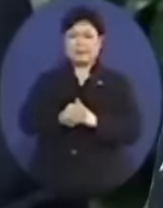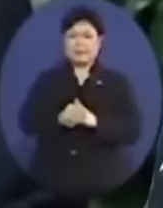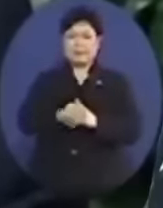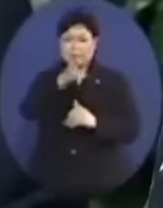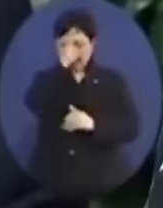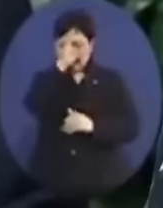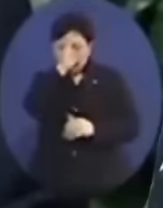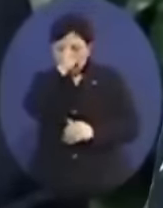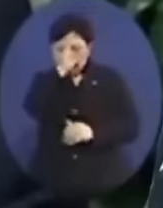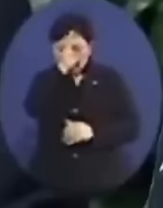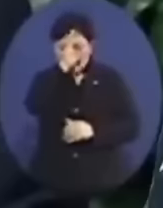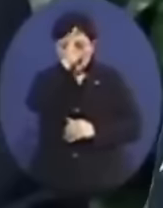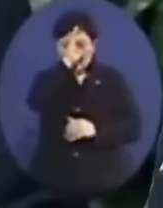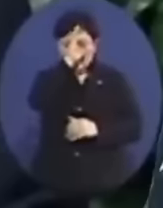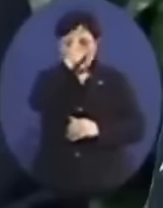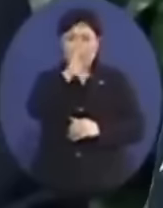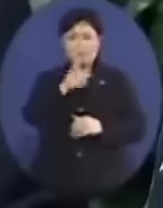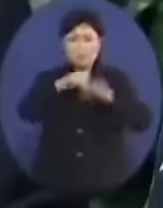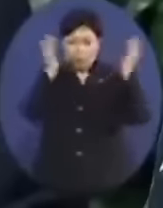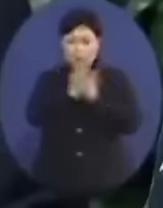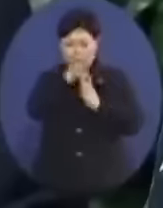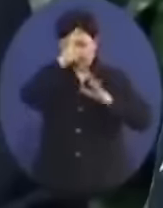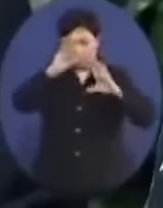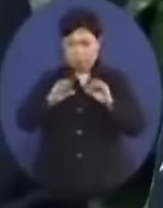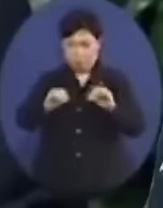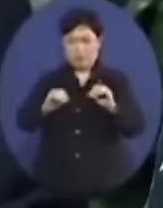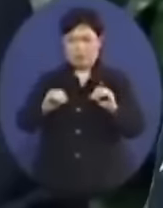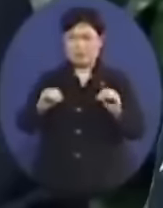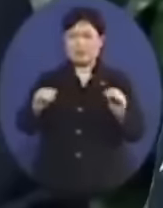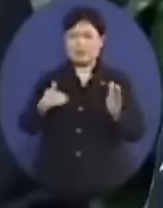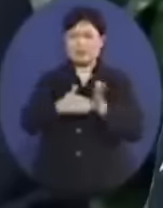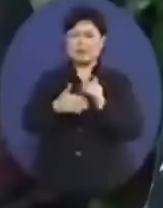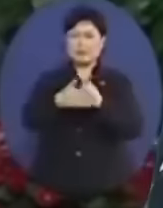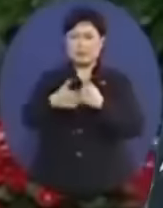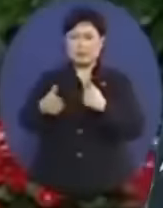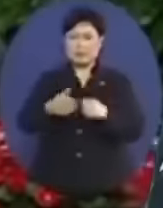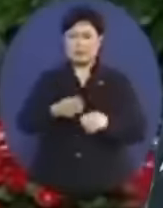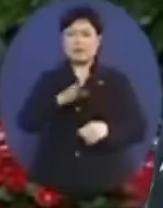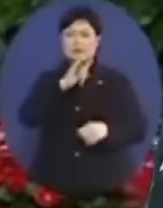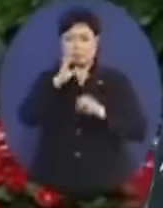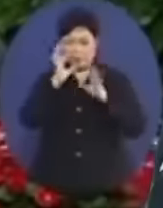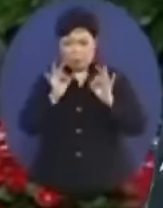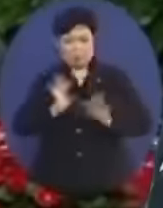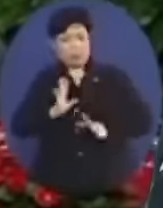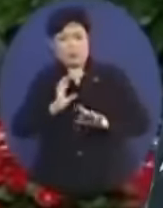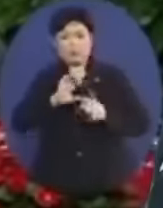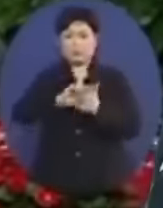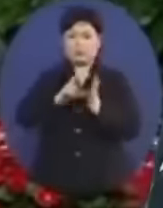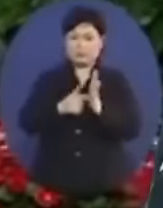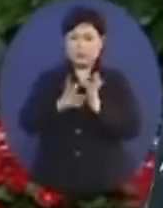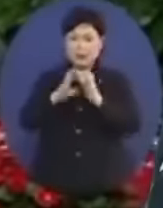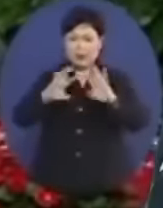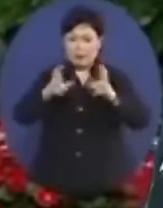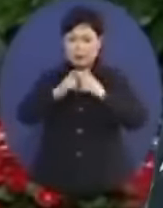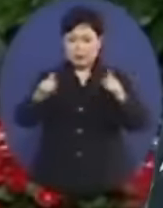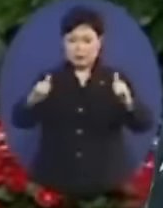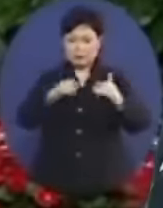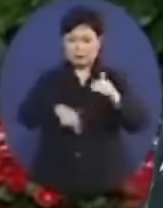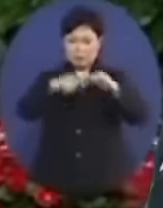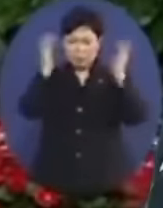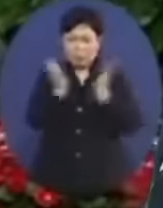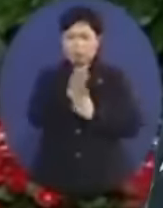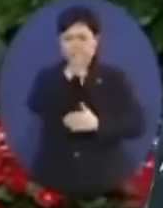병은 다 오셨으니까 보면 놀랍습니다 백성 중에 모든